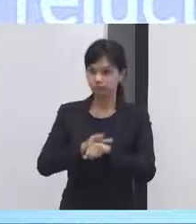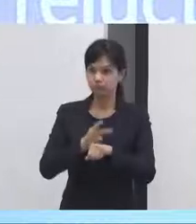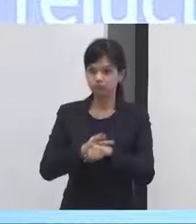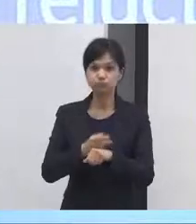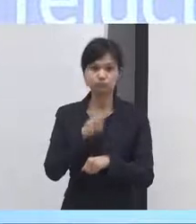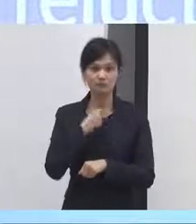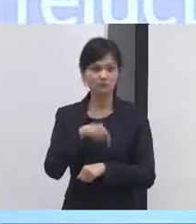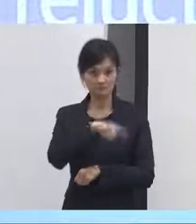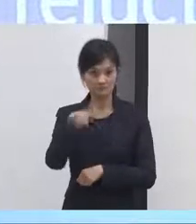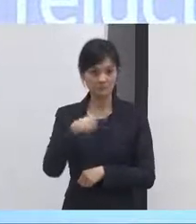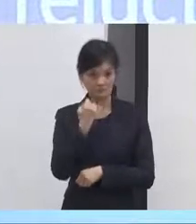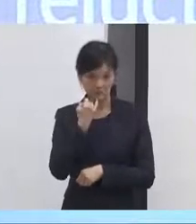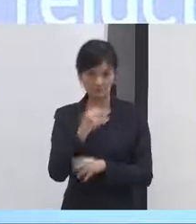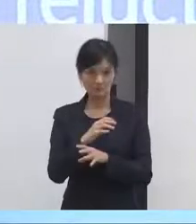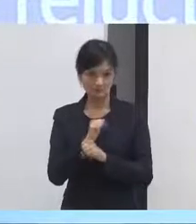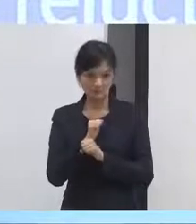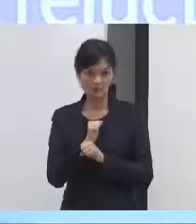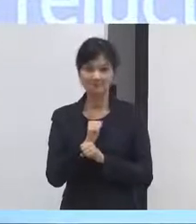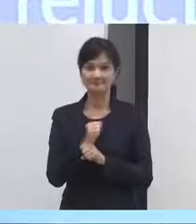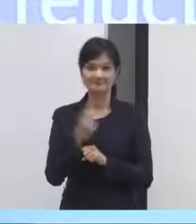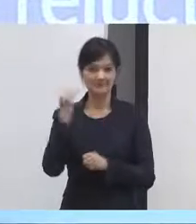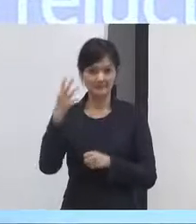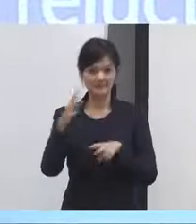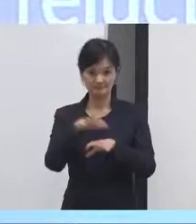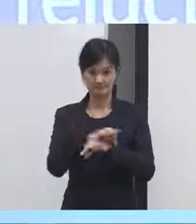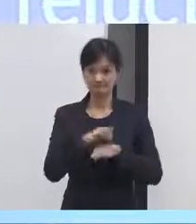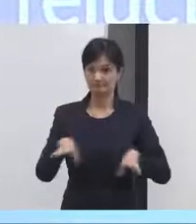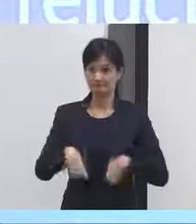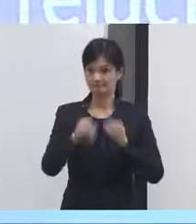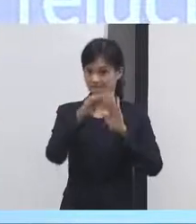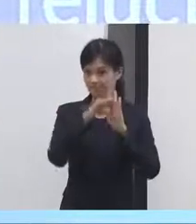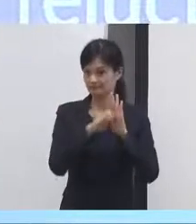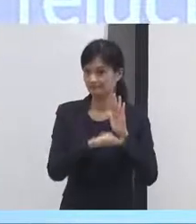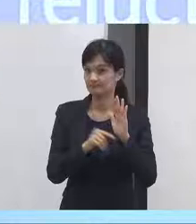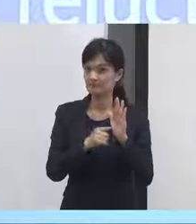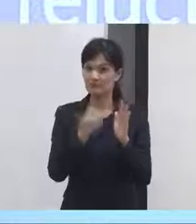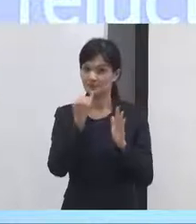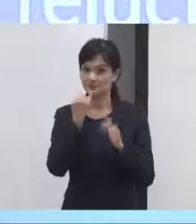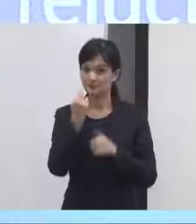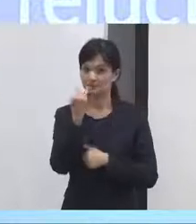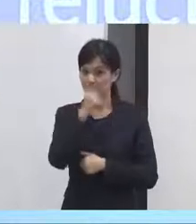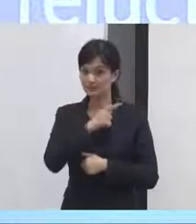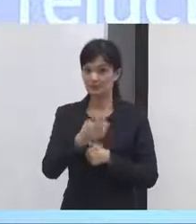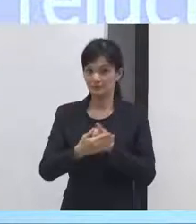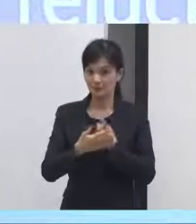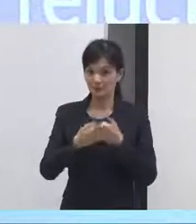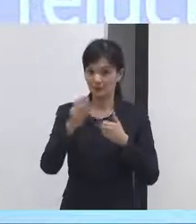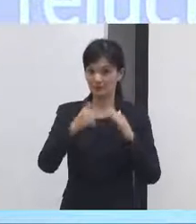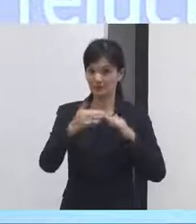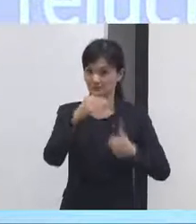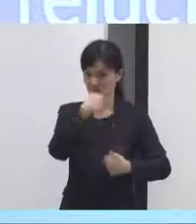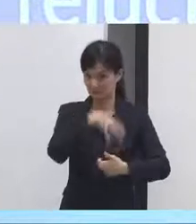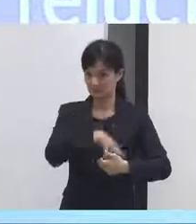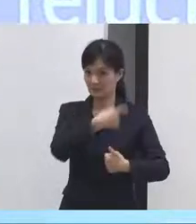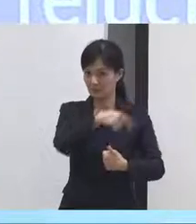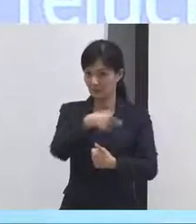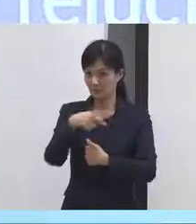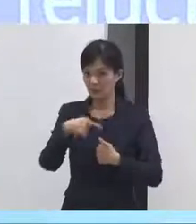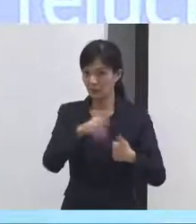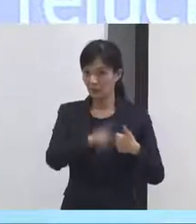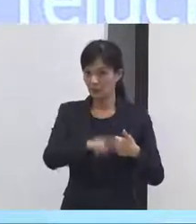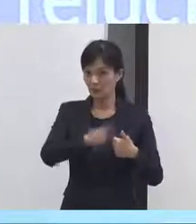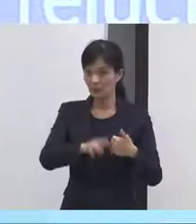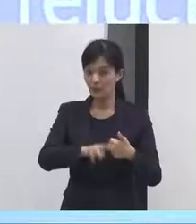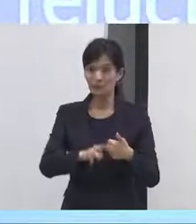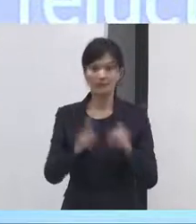纲，对于就是提升大家的资讯素养、科技素养有没有帮助？有没有办法让我们可能没办法短期内见效，但是能不能帮我们养出